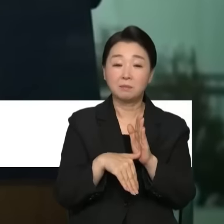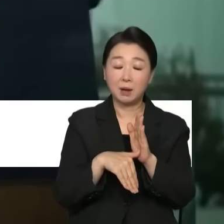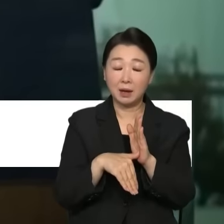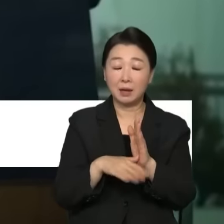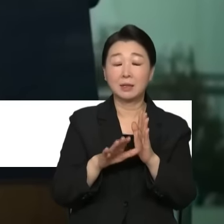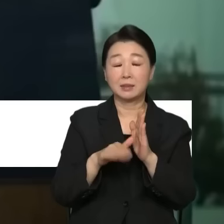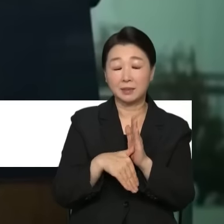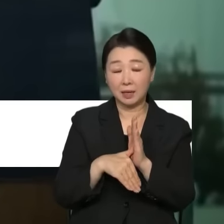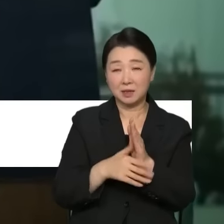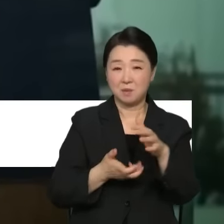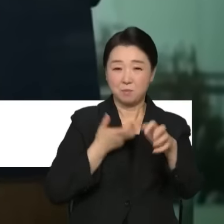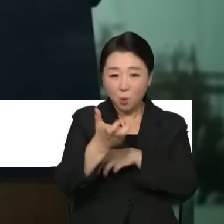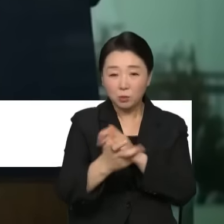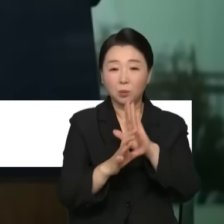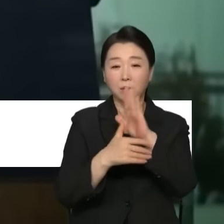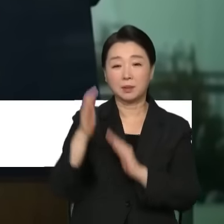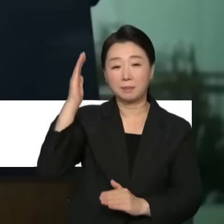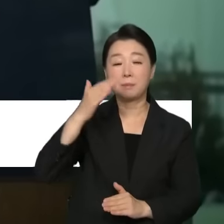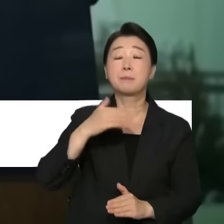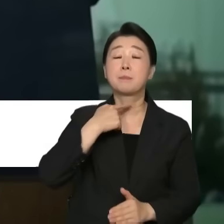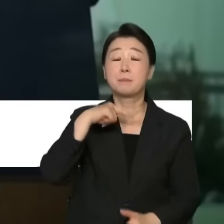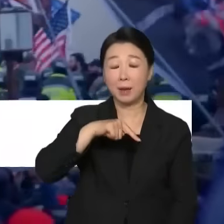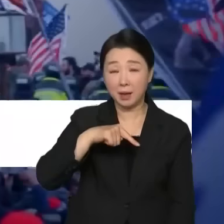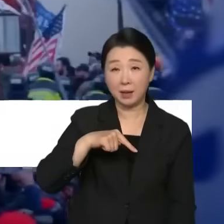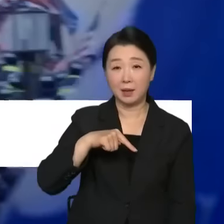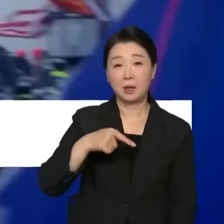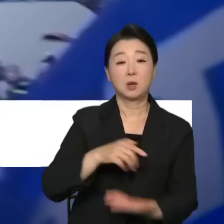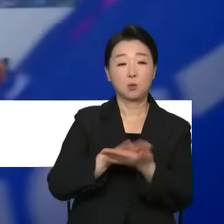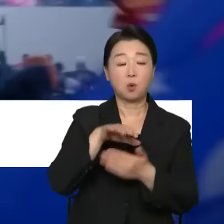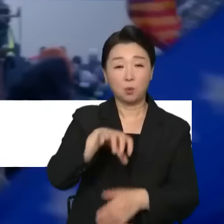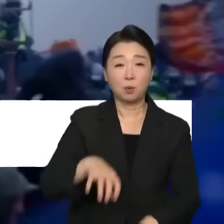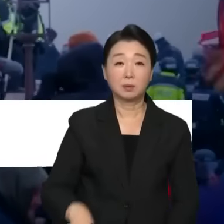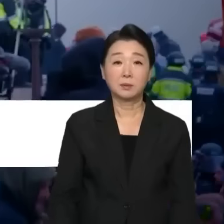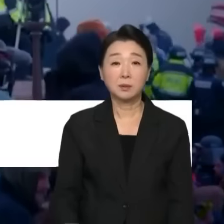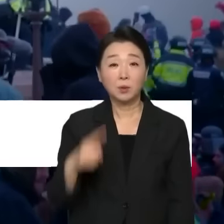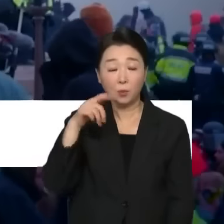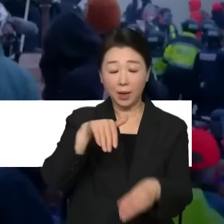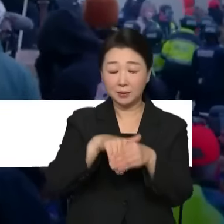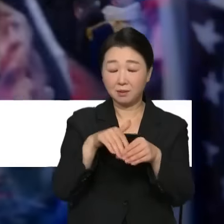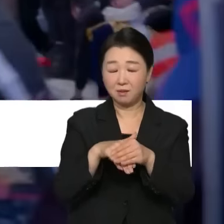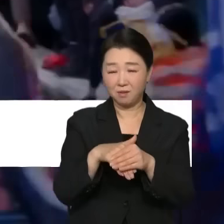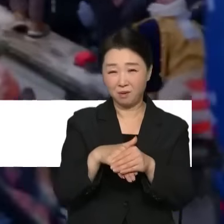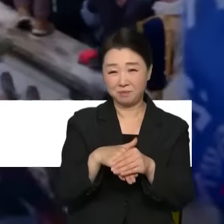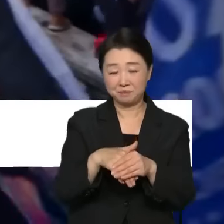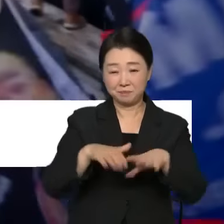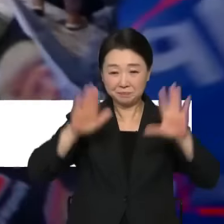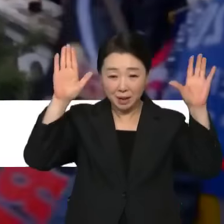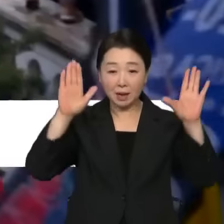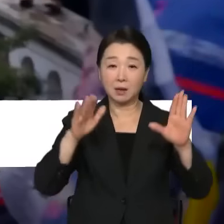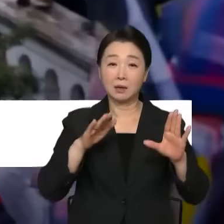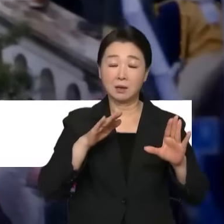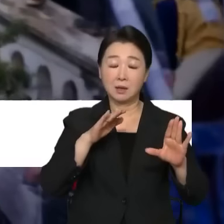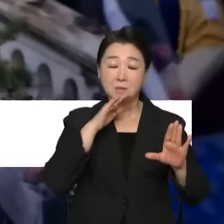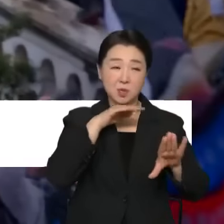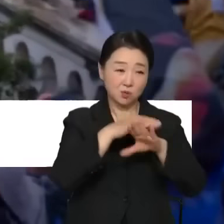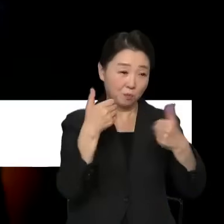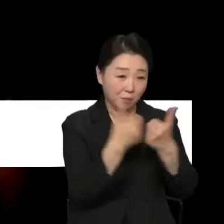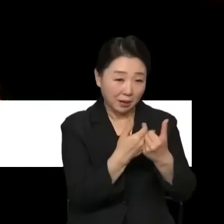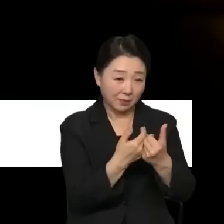연설을 했던 백악관 앞 엘립스 공원입니다. 사실상 선거 불복을 했던 트럼프의 반민주성을 부각하기